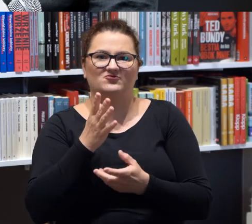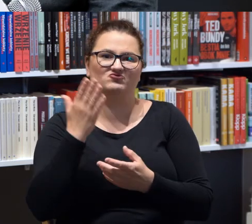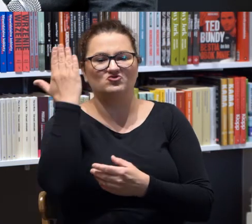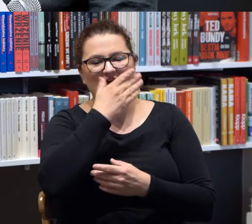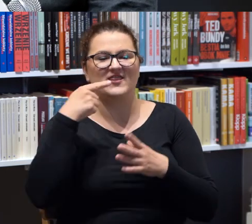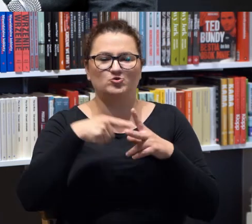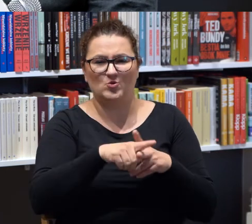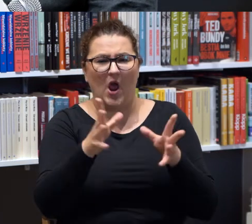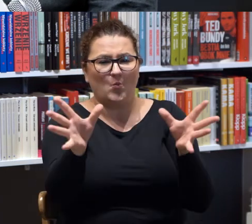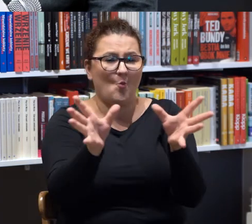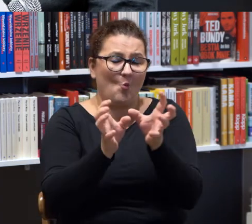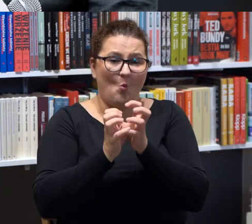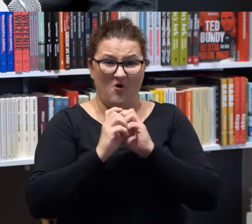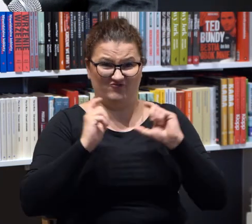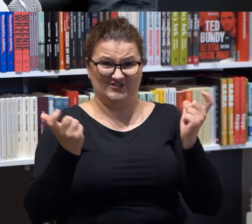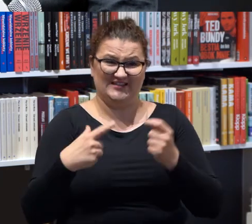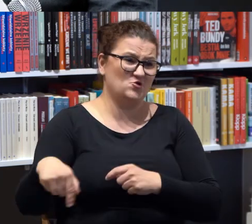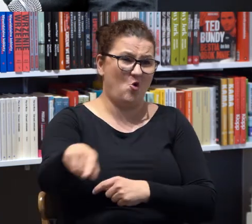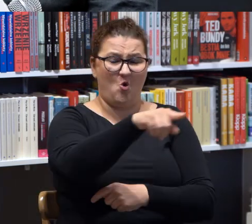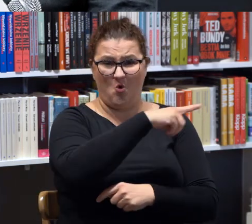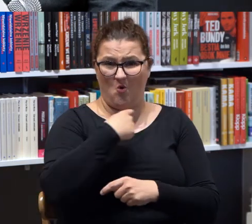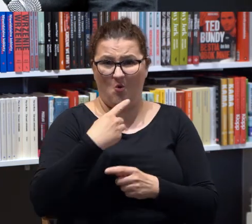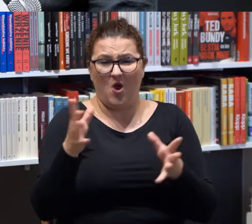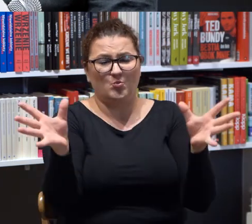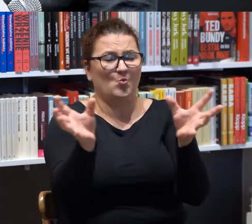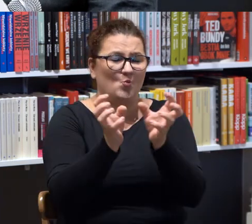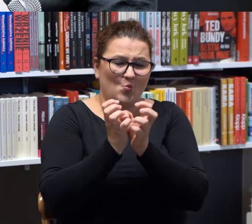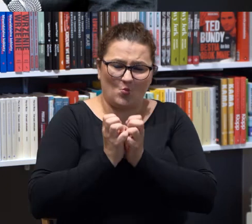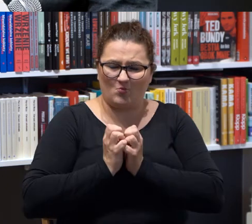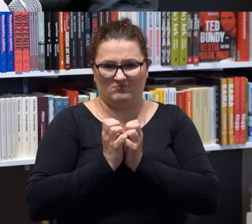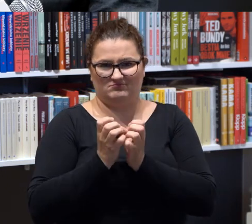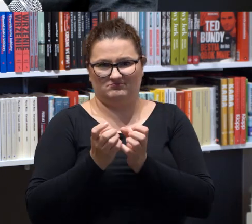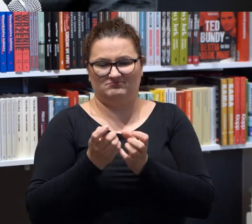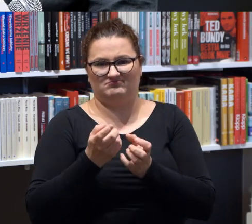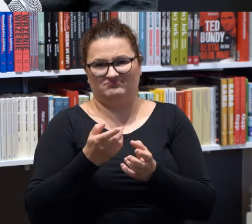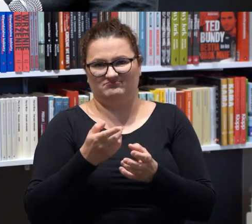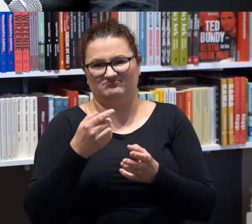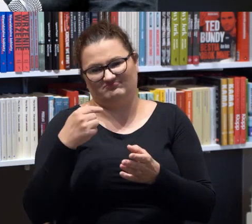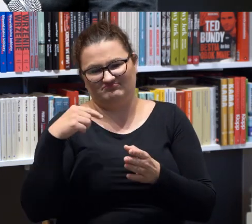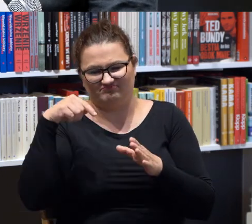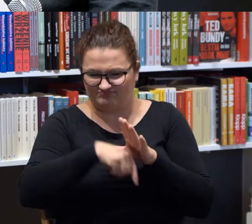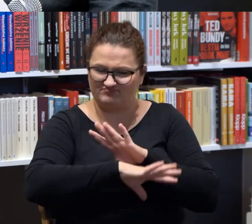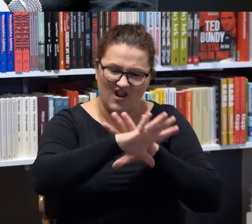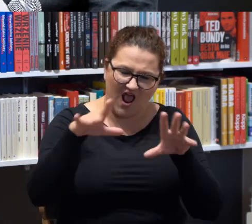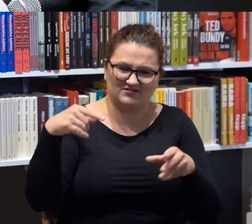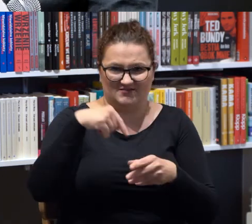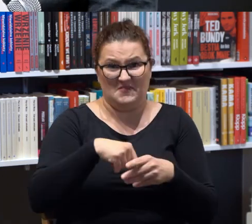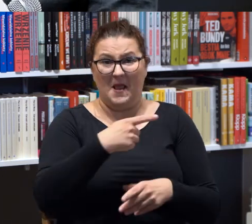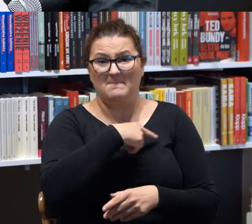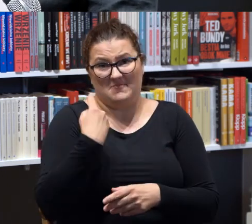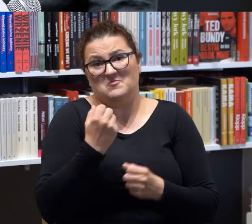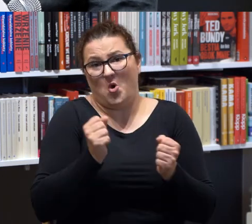jest dookoła i wszystkich, którzy są dookoła. Myślę, że to jest też kolejna rzecz, że my boimy się mówić o tym, dlatego że